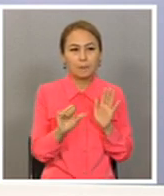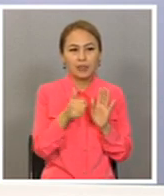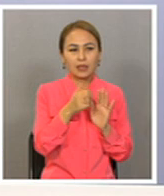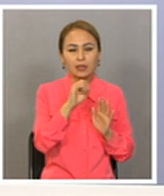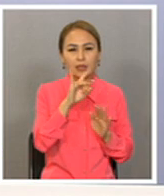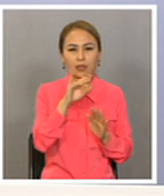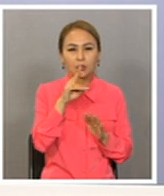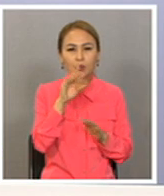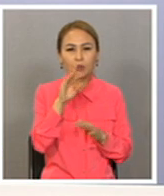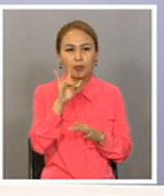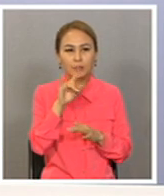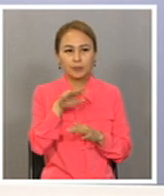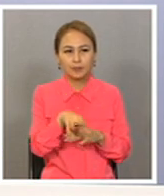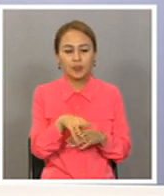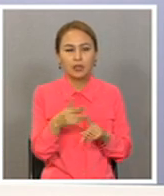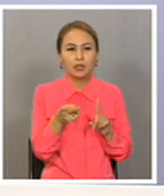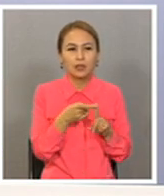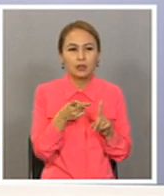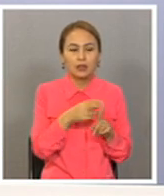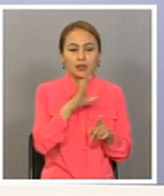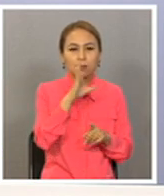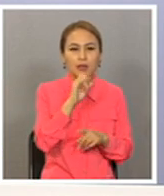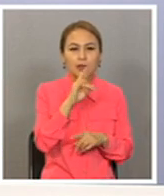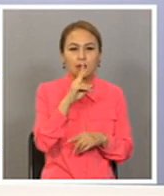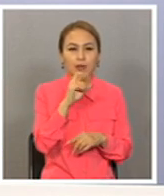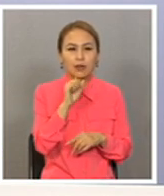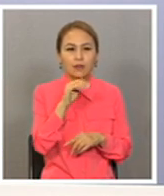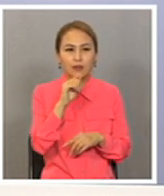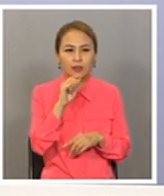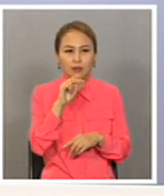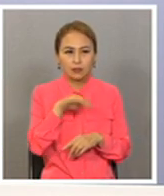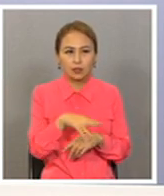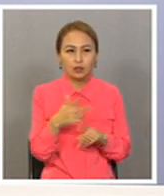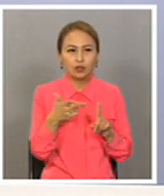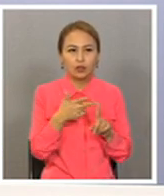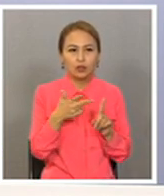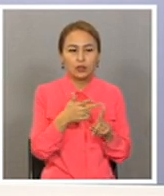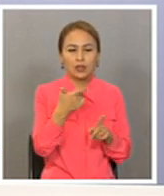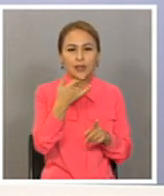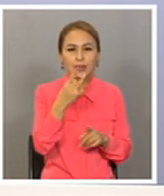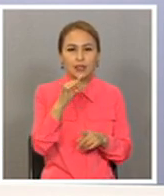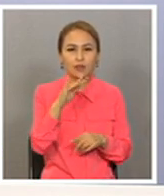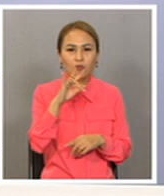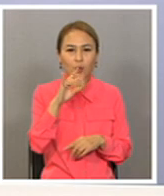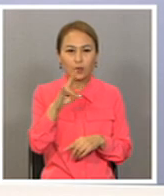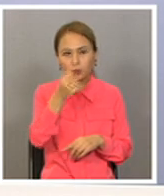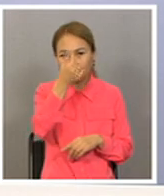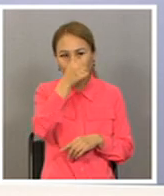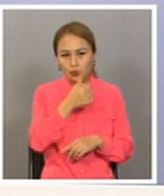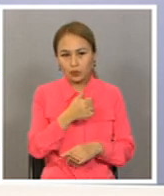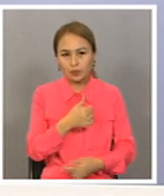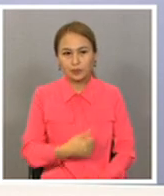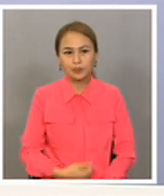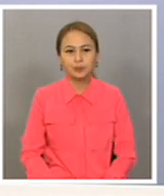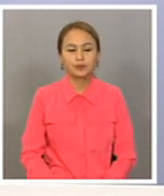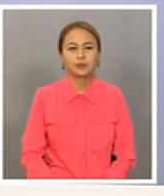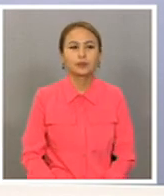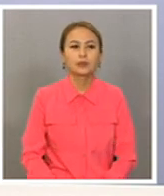тоқым, екіншісі саркофаг, үшіншісі грифон мүсіні болып табылады.